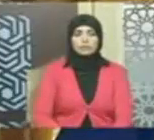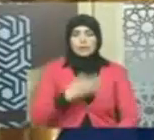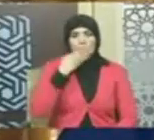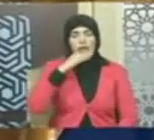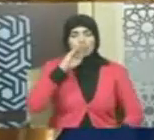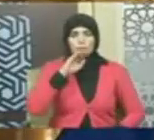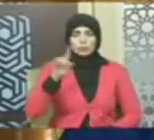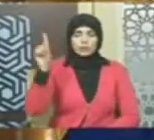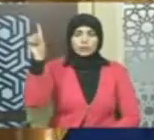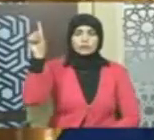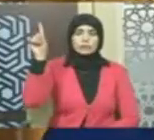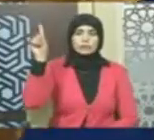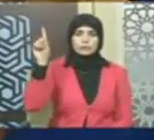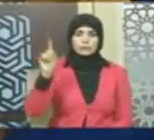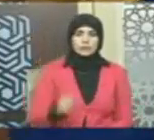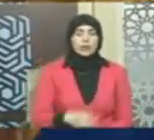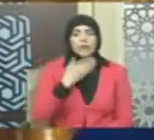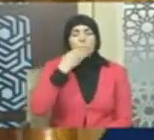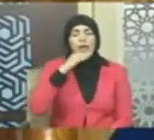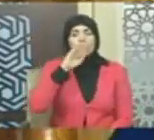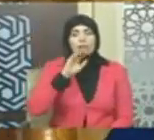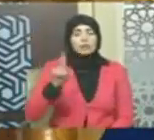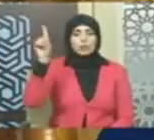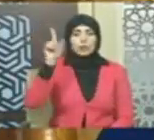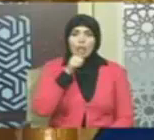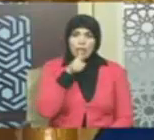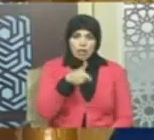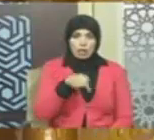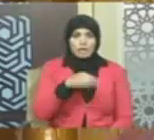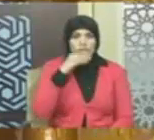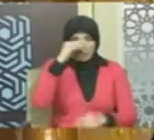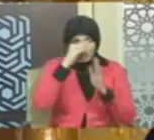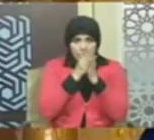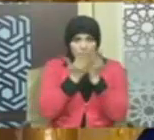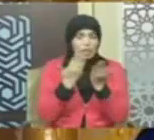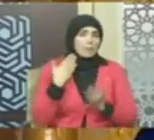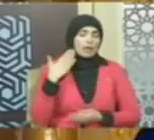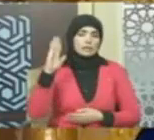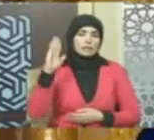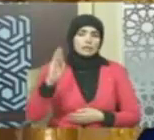الحمد لله، الحمد لله القائل في كتابه العزيز: